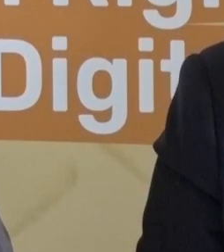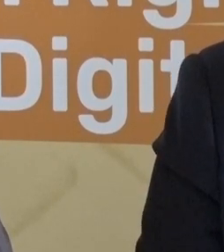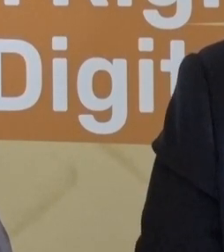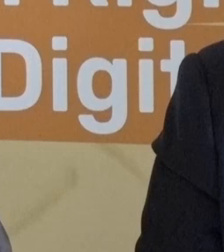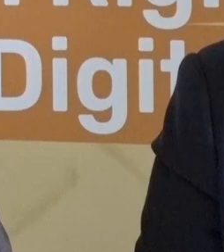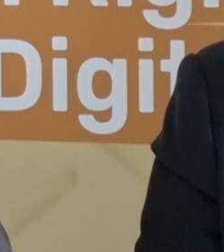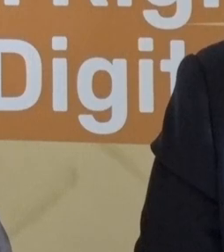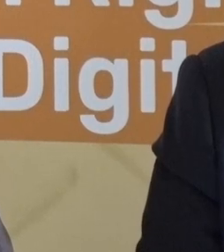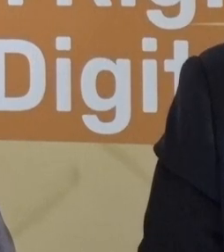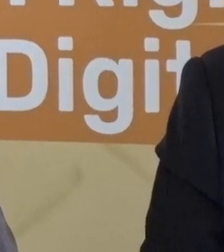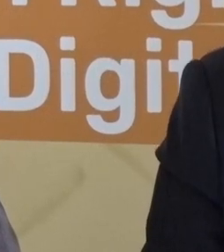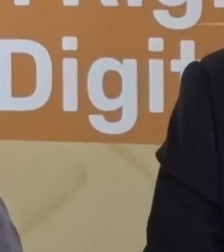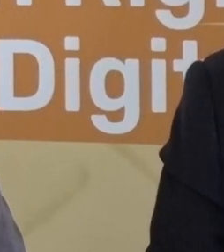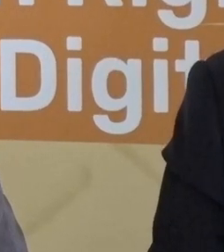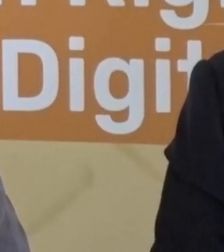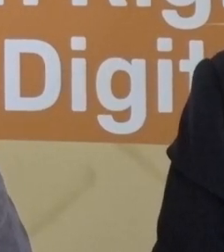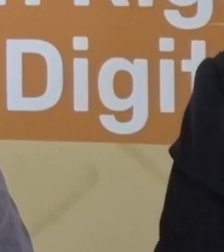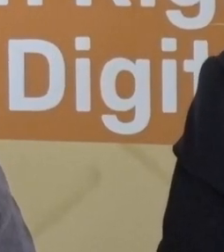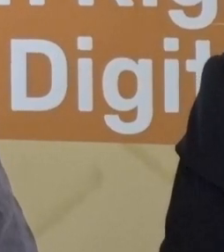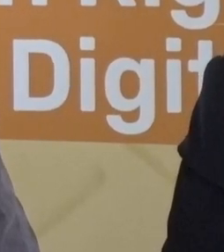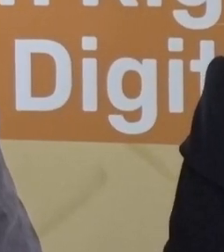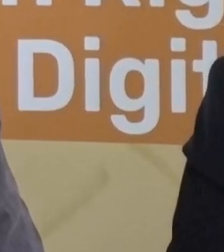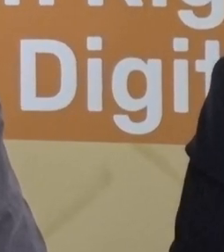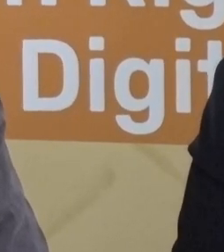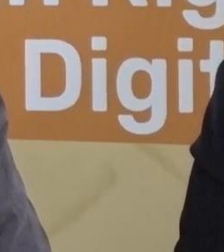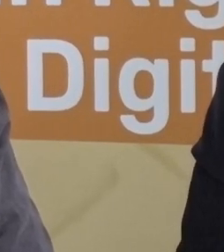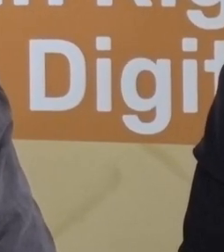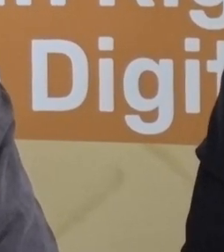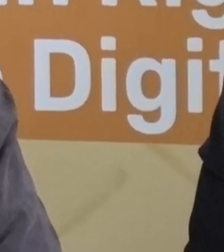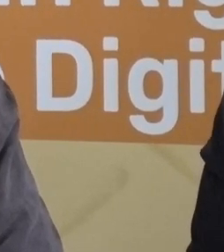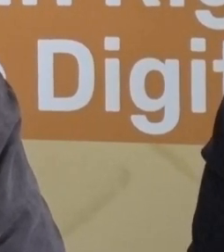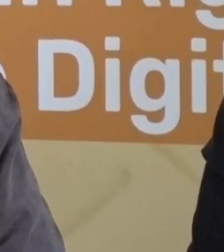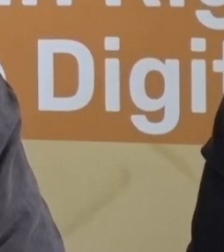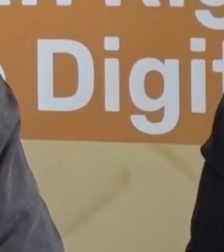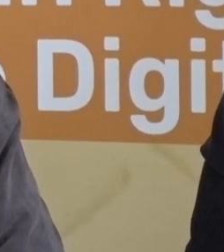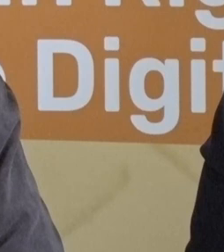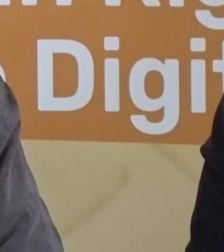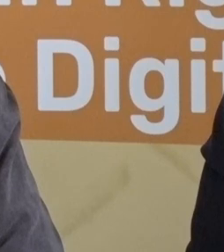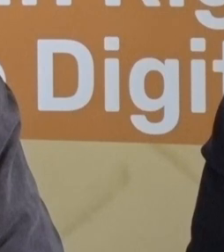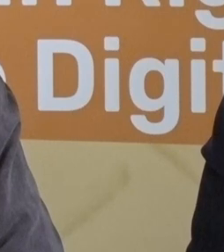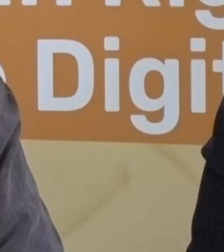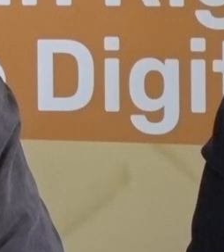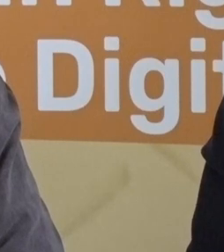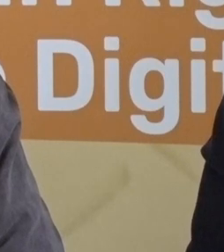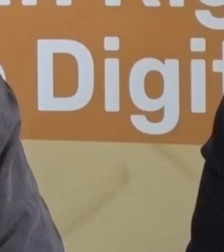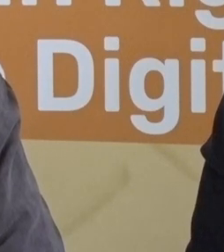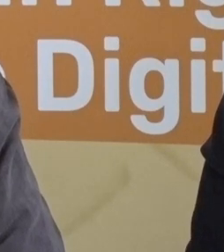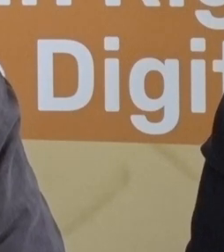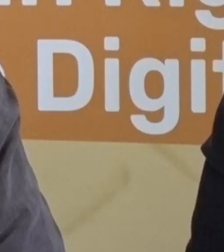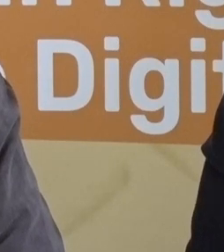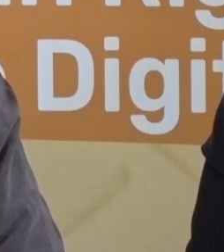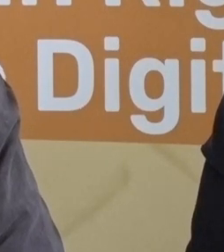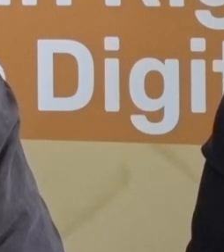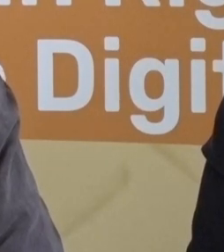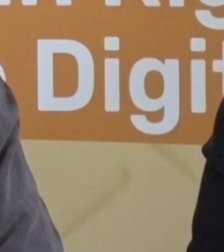let. Říkám to správně, a Radek je od tohoto roku jejím hlavním organizátorem, vždy byl do ní zapojený. Mimo